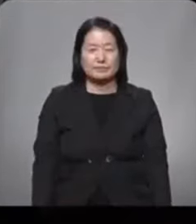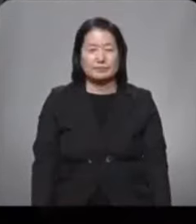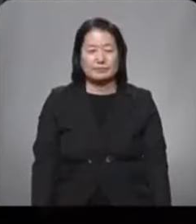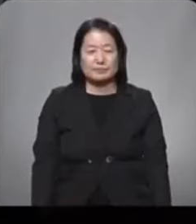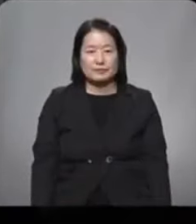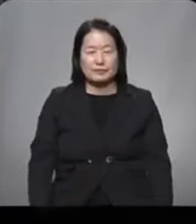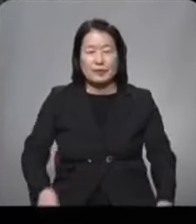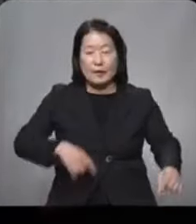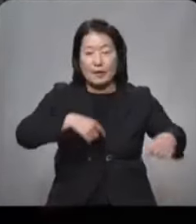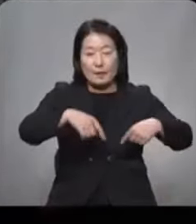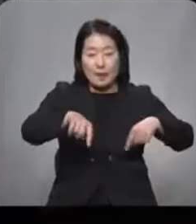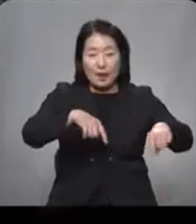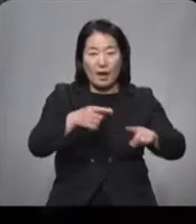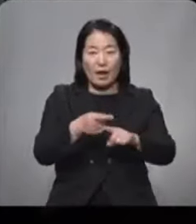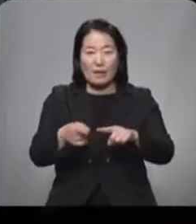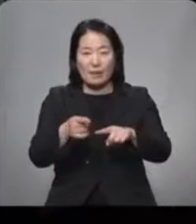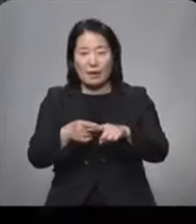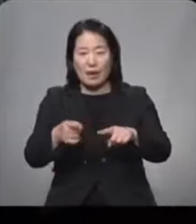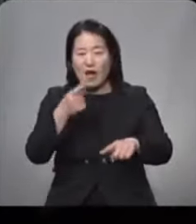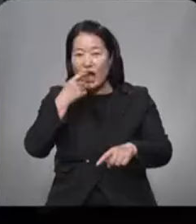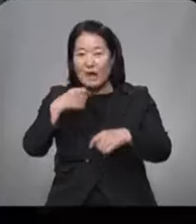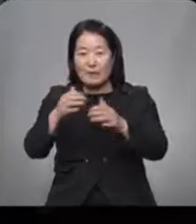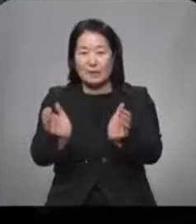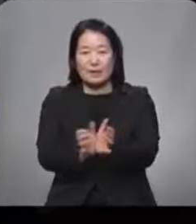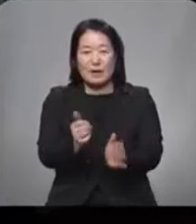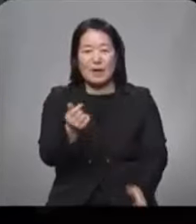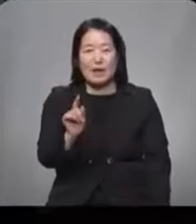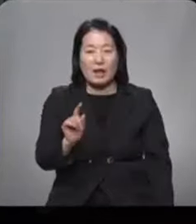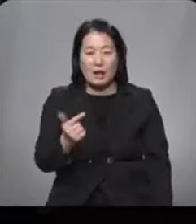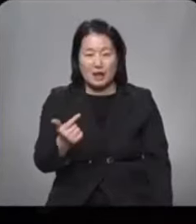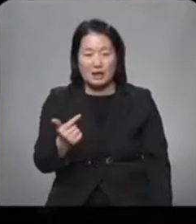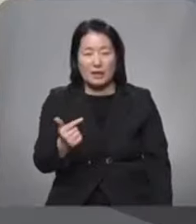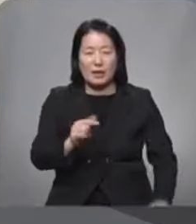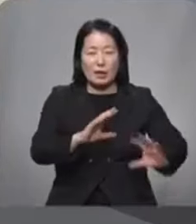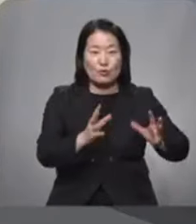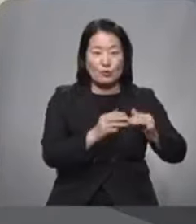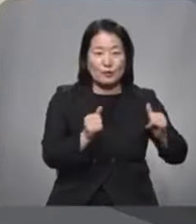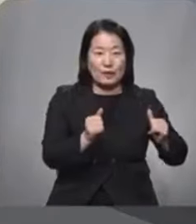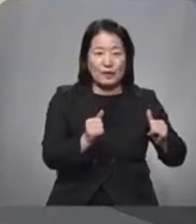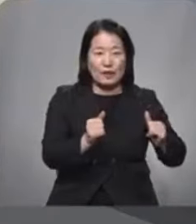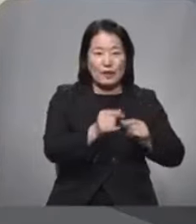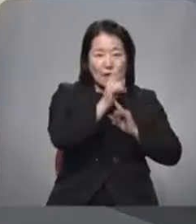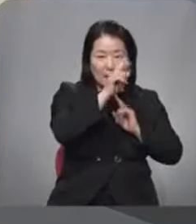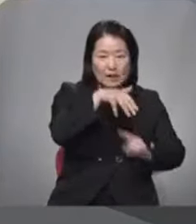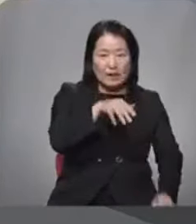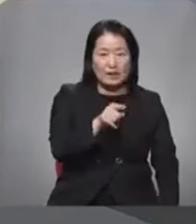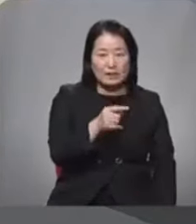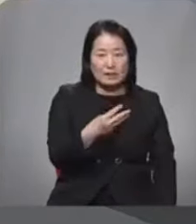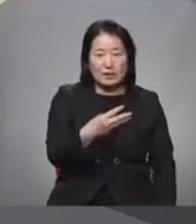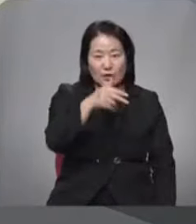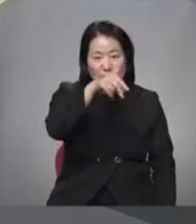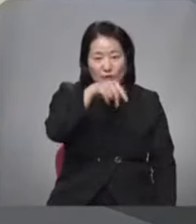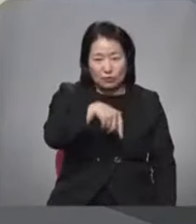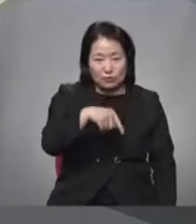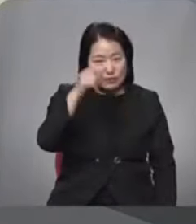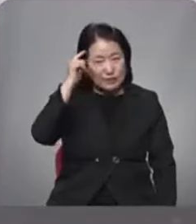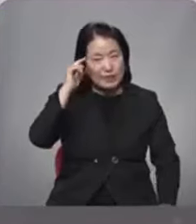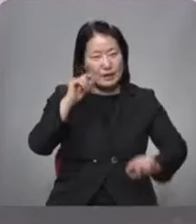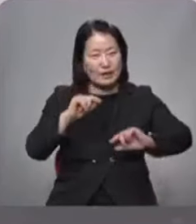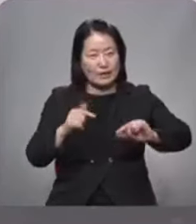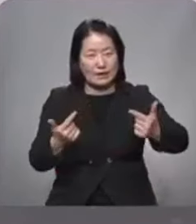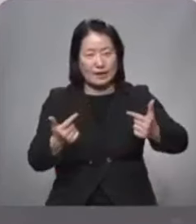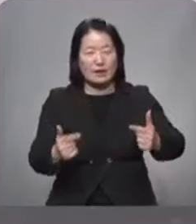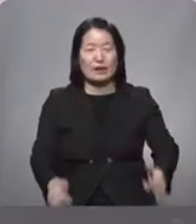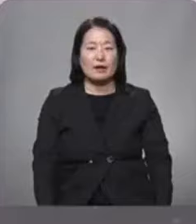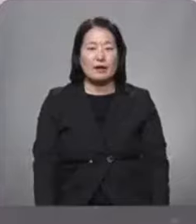국정운영 평가를 두고 더불어민주당 한우연 후보와 국민의 임 이철규 후보는 의견이 엇갈렸습니다